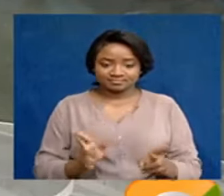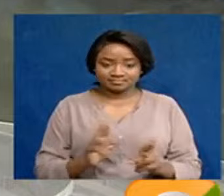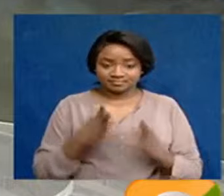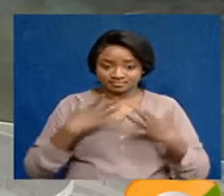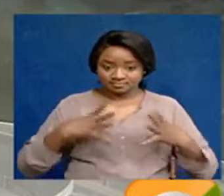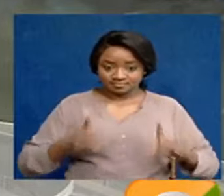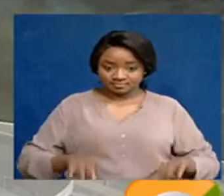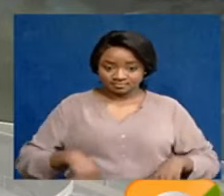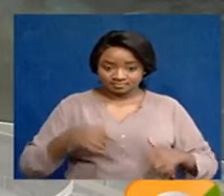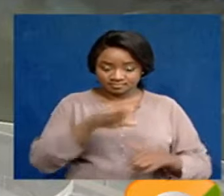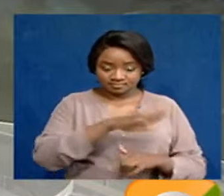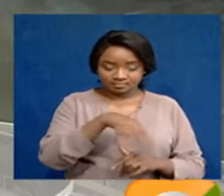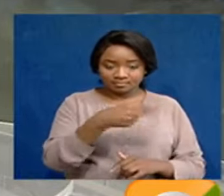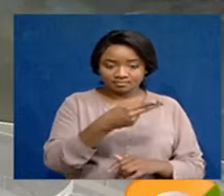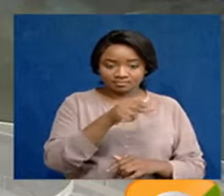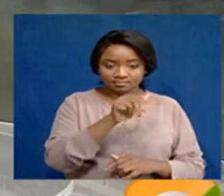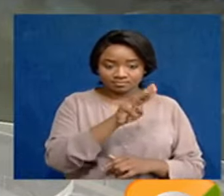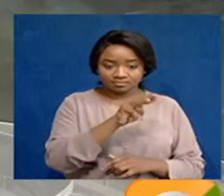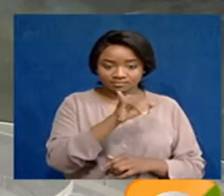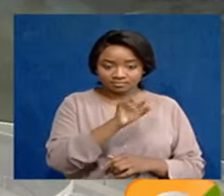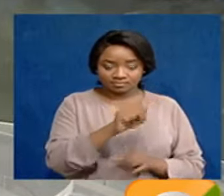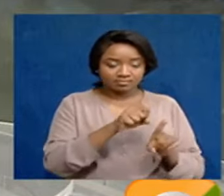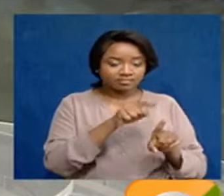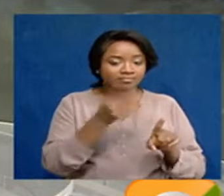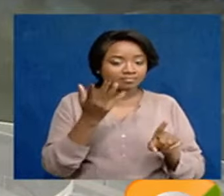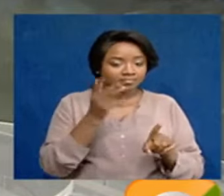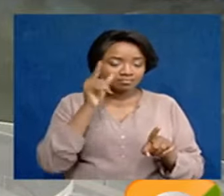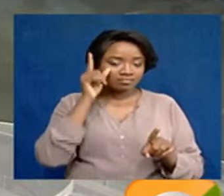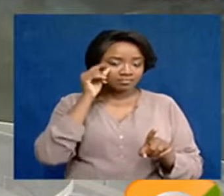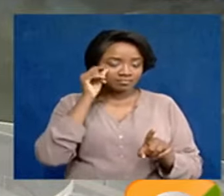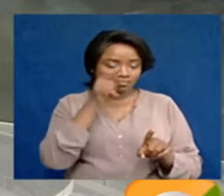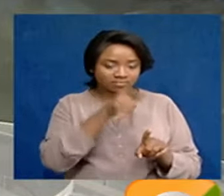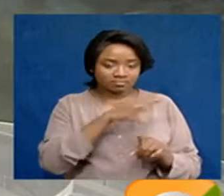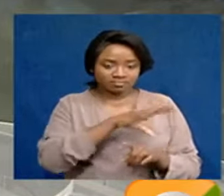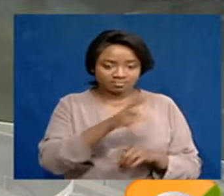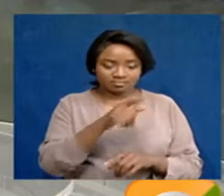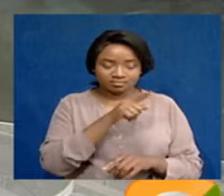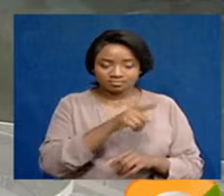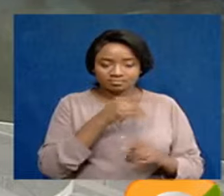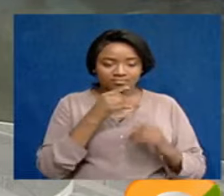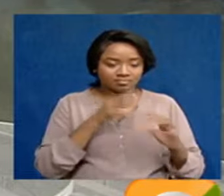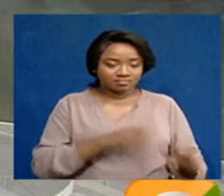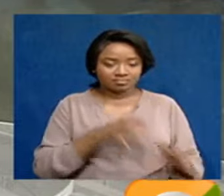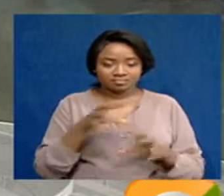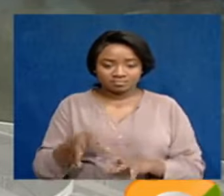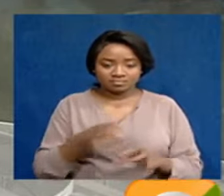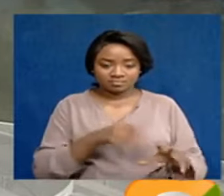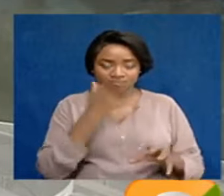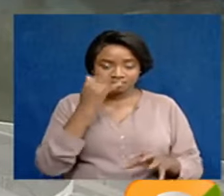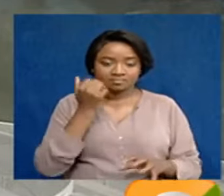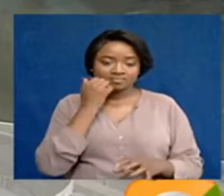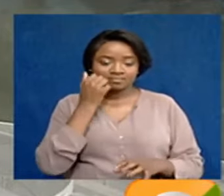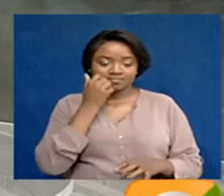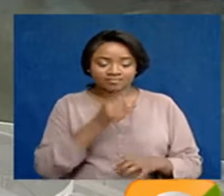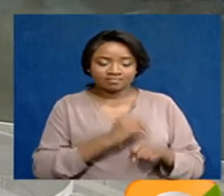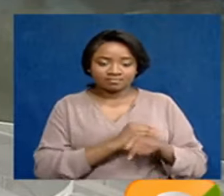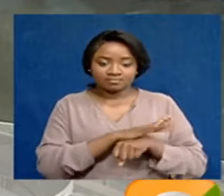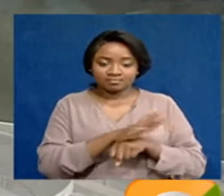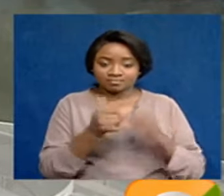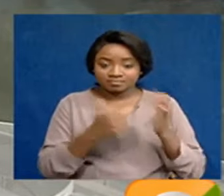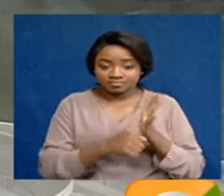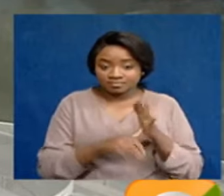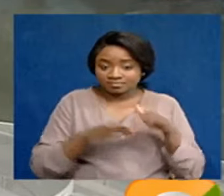eneo bunge la Changamwe kaunti ya Mombasa wanaishi kwenye hatari ya maradhi kutokana na majitaka yaliyojaa kwenye nyumba zao. Miongoni mwa